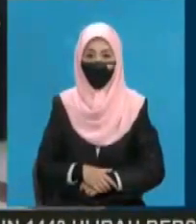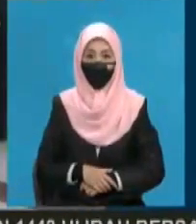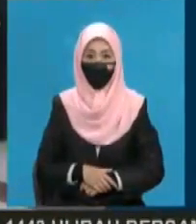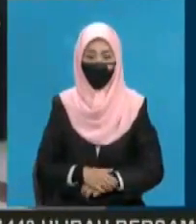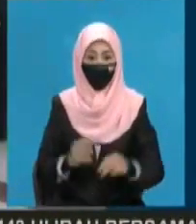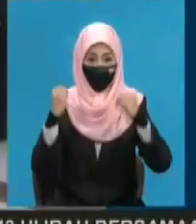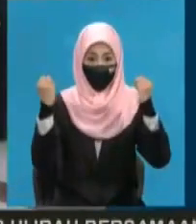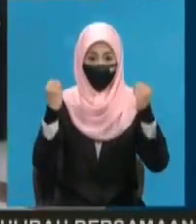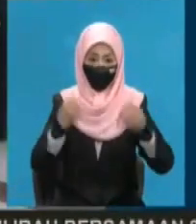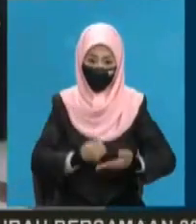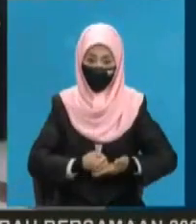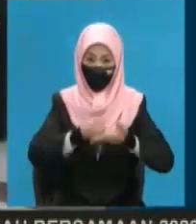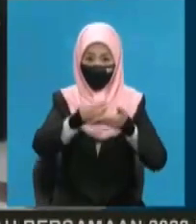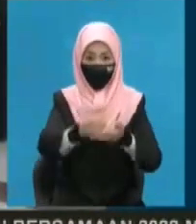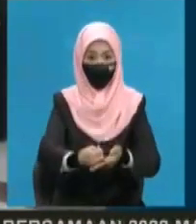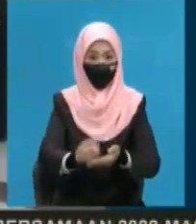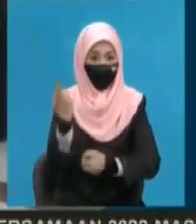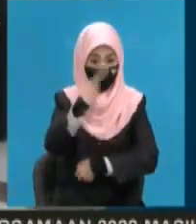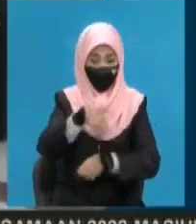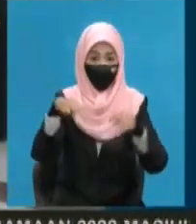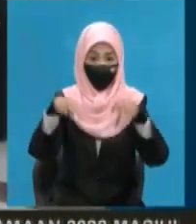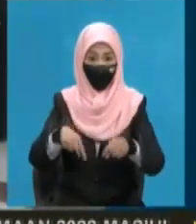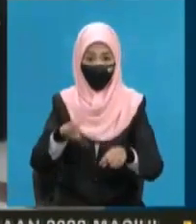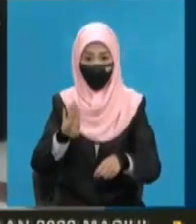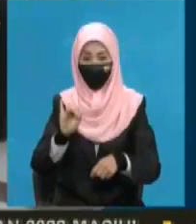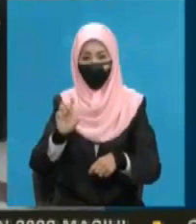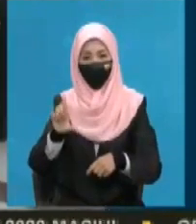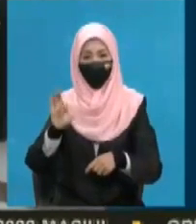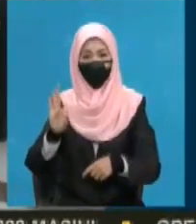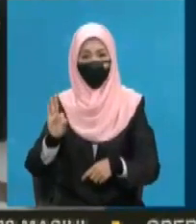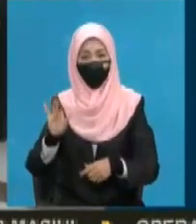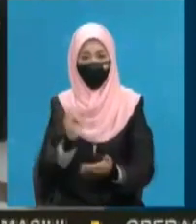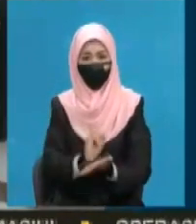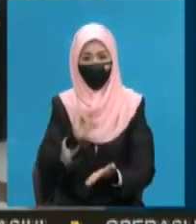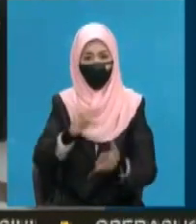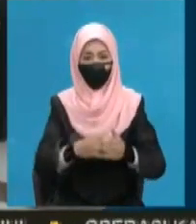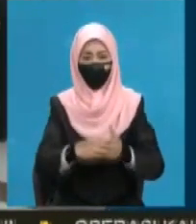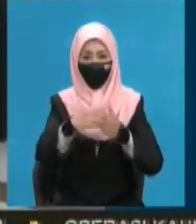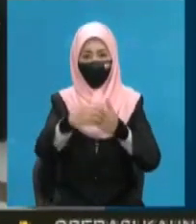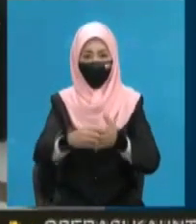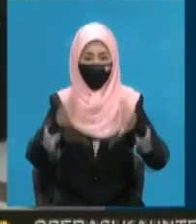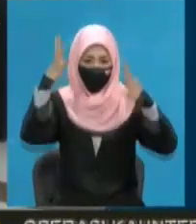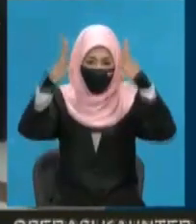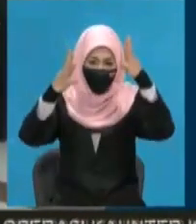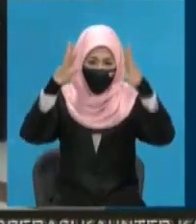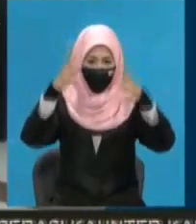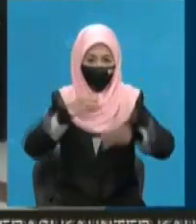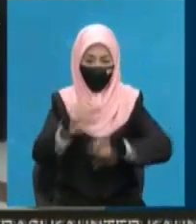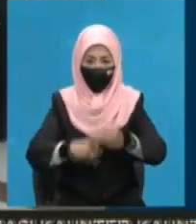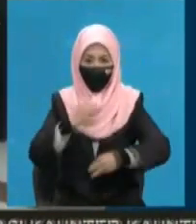Hai majelis penyampaian sumbangan berlangsung hari ini dipilih bangunan Institute kepemimpinan Inovasi dan kemajuan